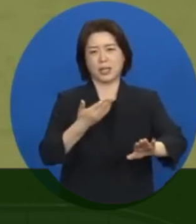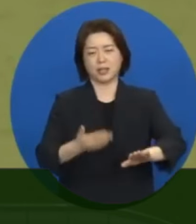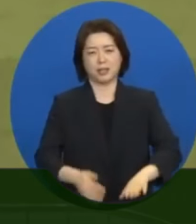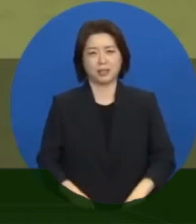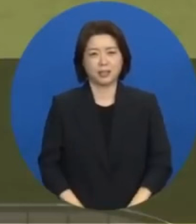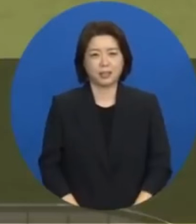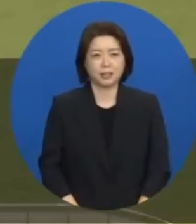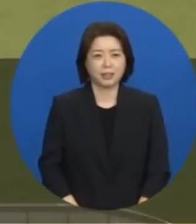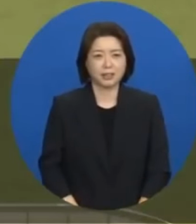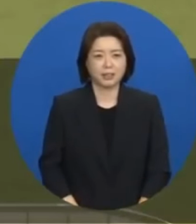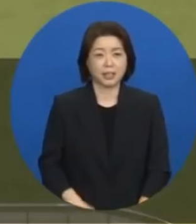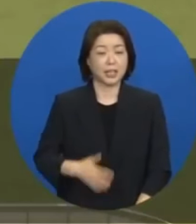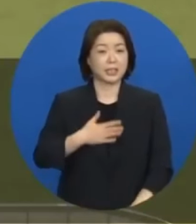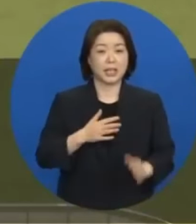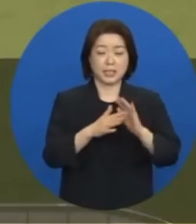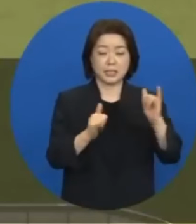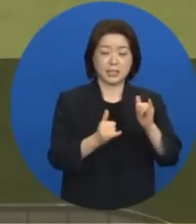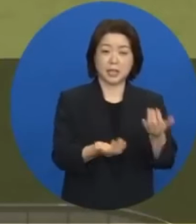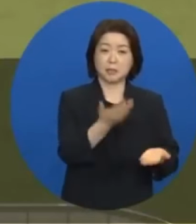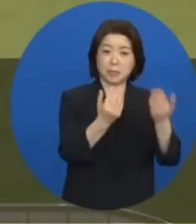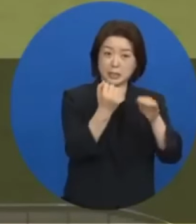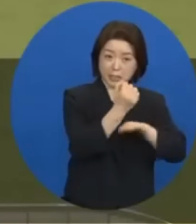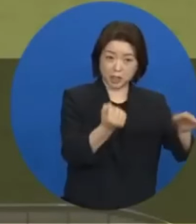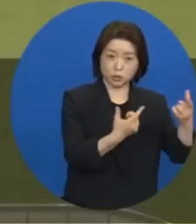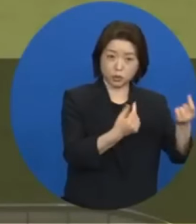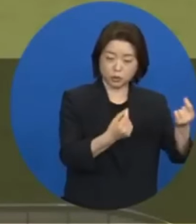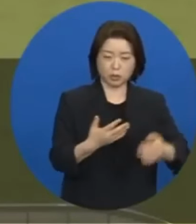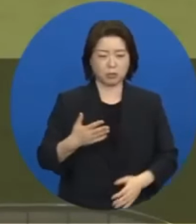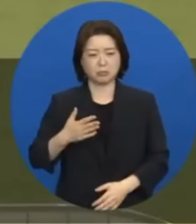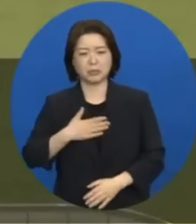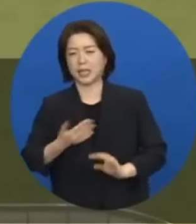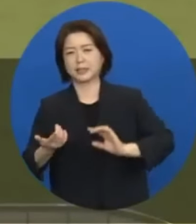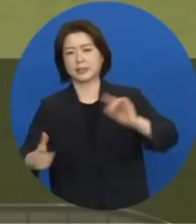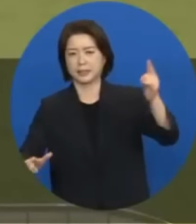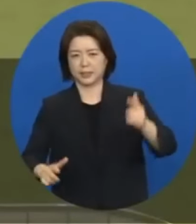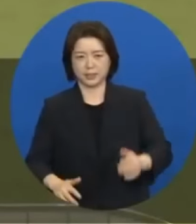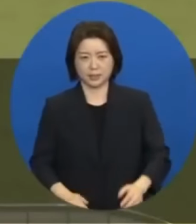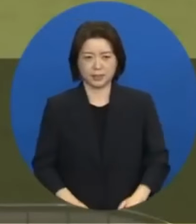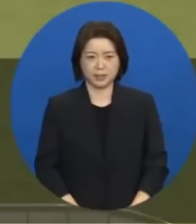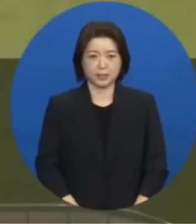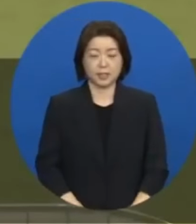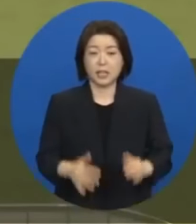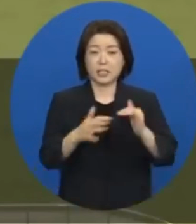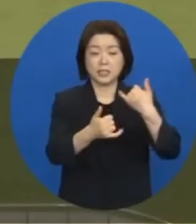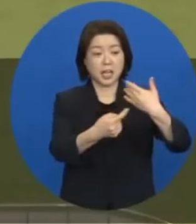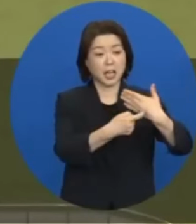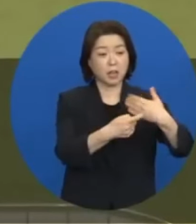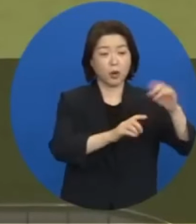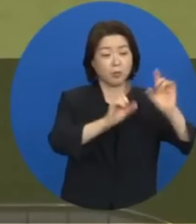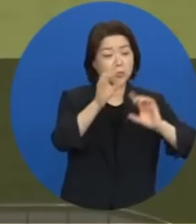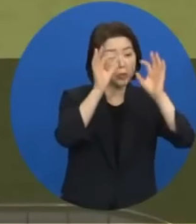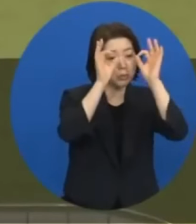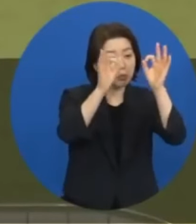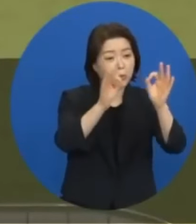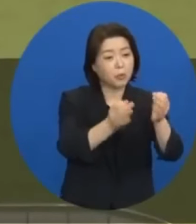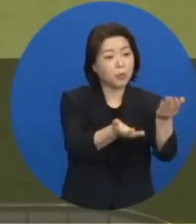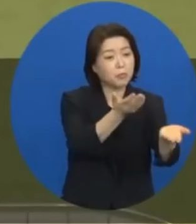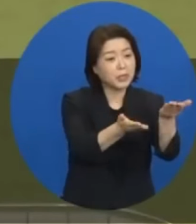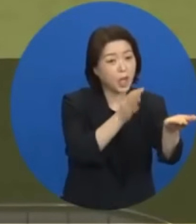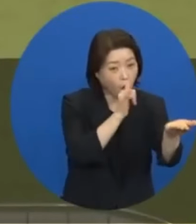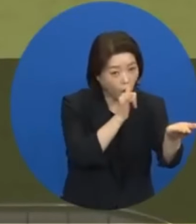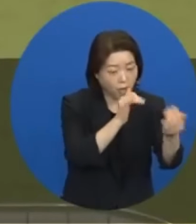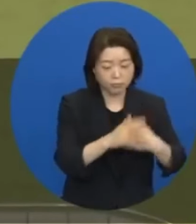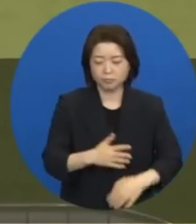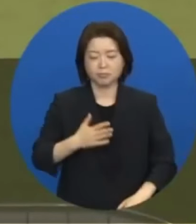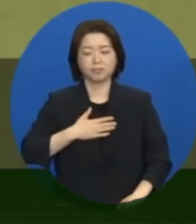후반부인데 나는 사람이 판단하는 것처럼 그렇게 판단하지는 않는다 사람은 겉모습만을 따라 판단하지만